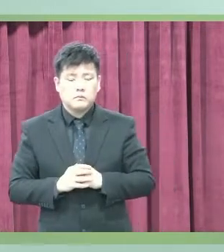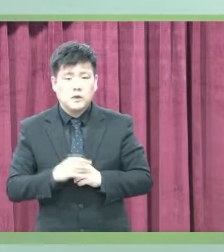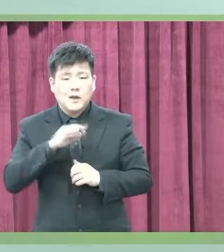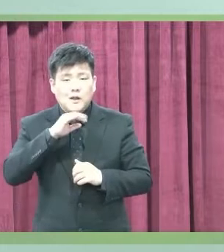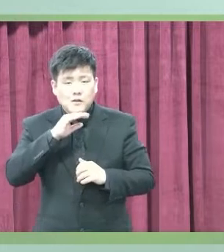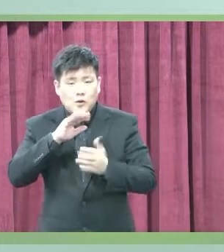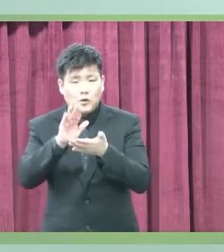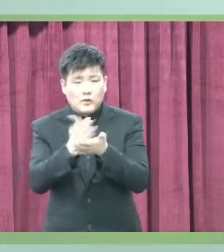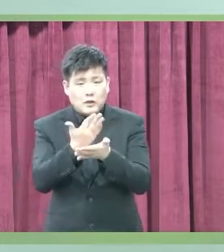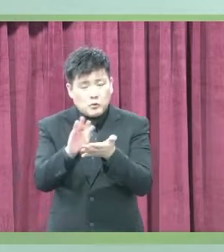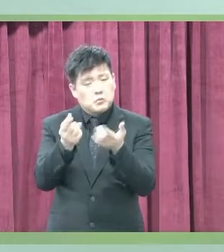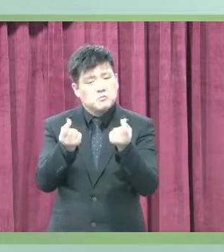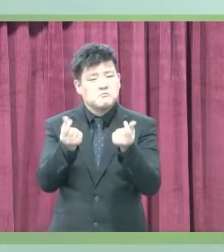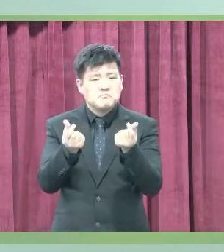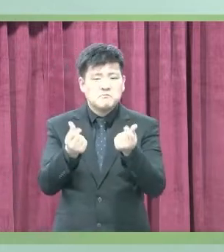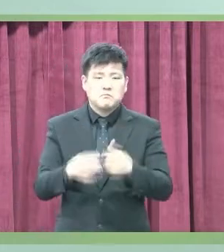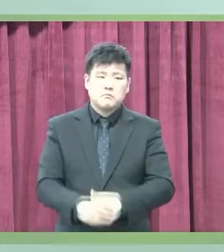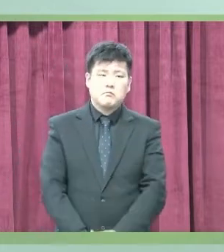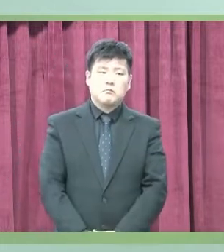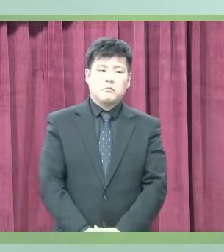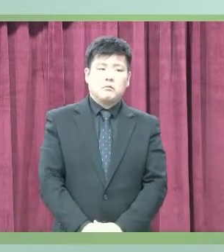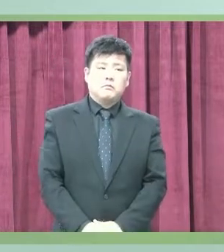역시 비슷한 양상을 보이고 있습니다.